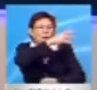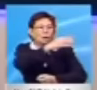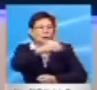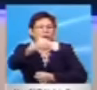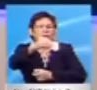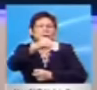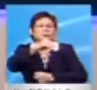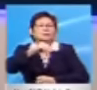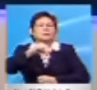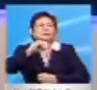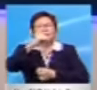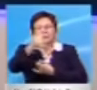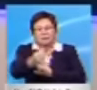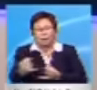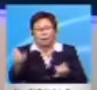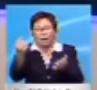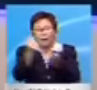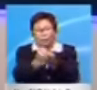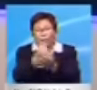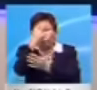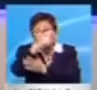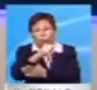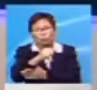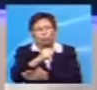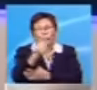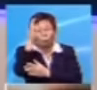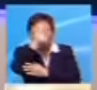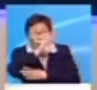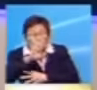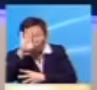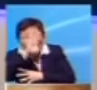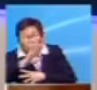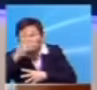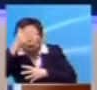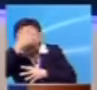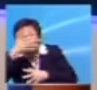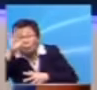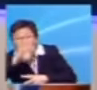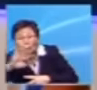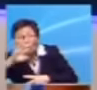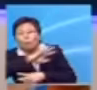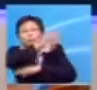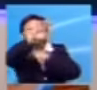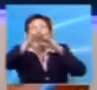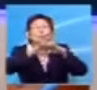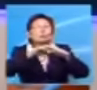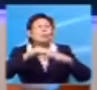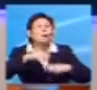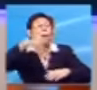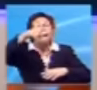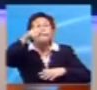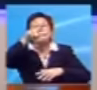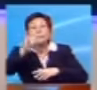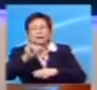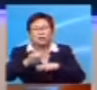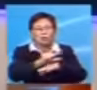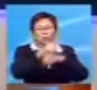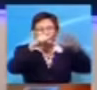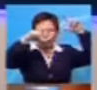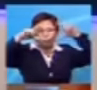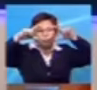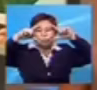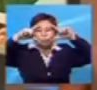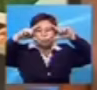anggota jabatan imigresen bagi mengaburi mata pihak berkuasa kesemua Parti wanita itu menyamar dengan memakai tudung